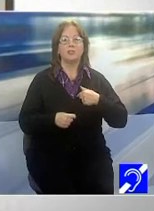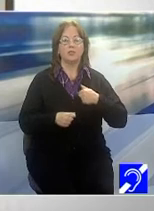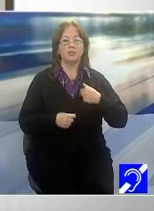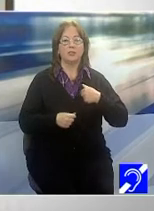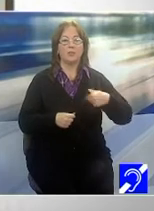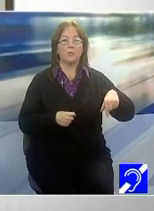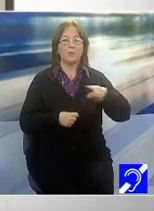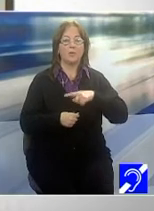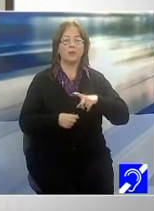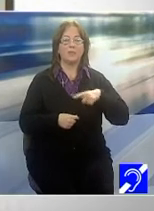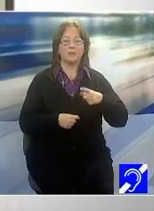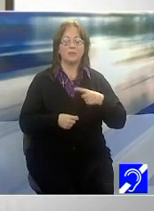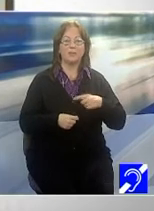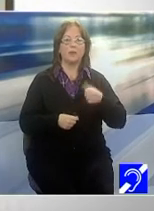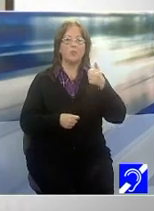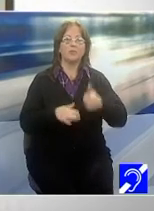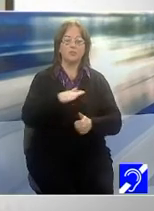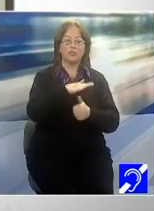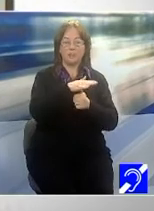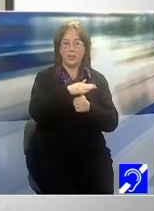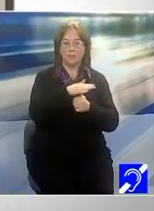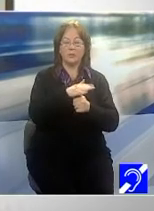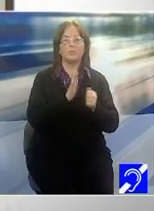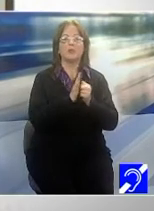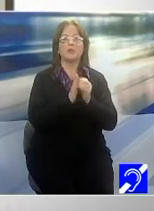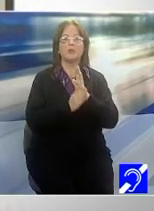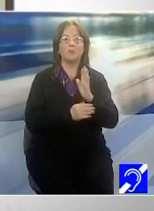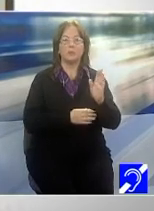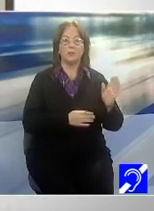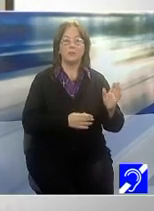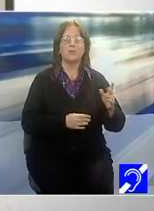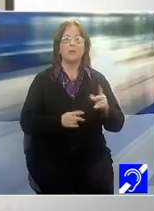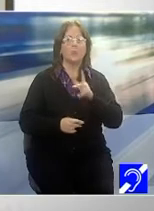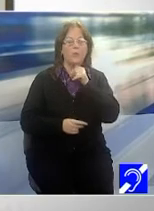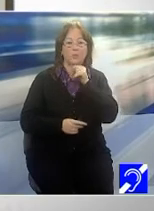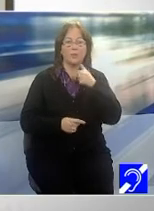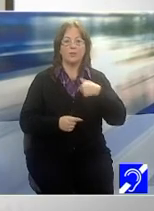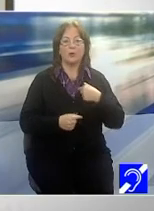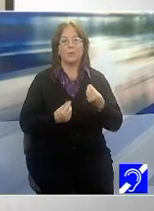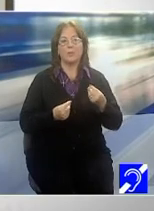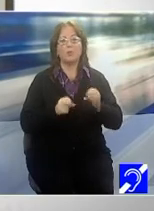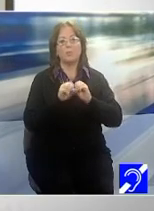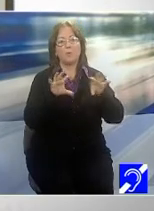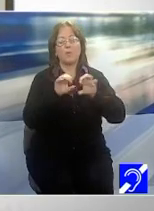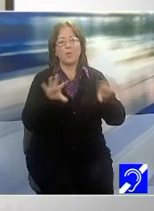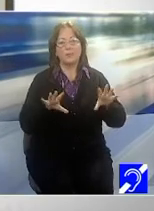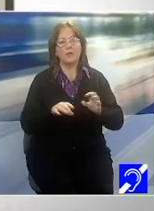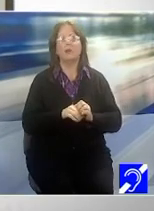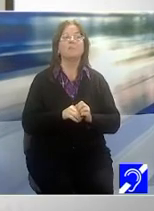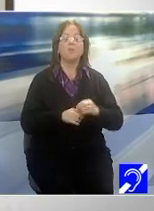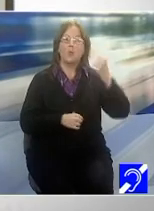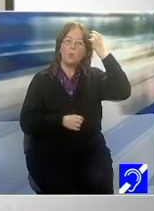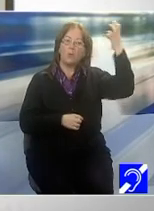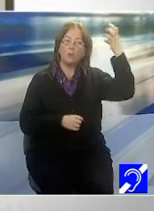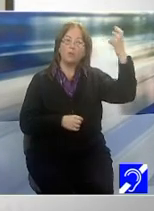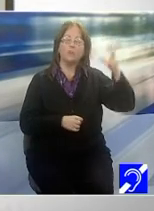Județeană Cluj avem un American Corner, un spațiu dedicat promovării culturii și civilizației americane, cu tot